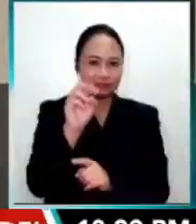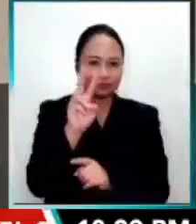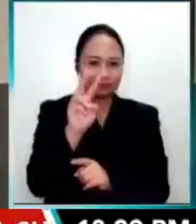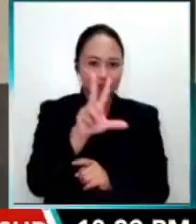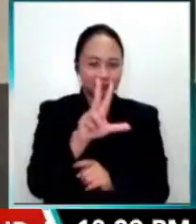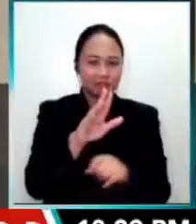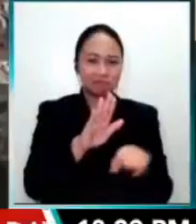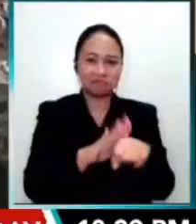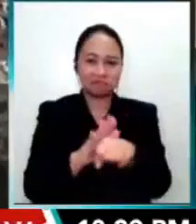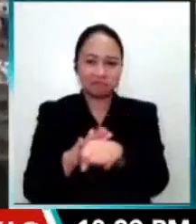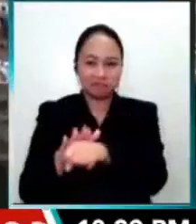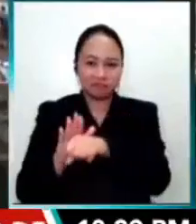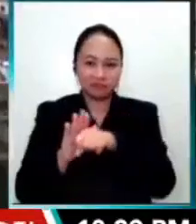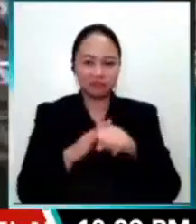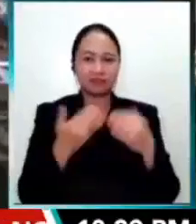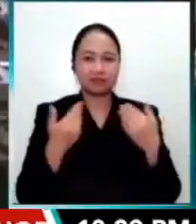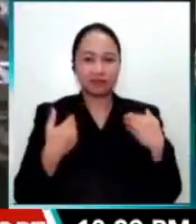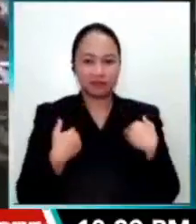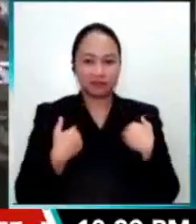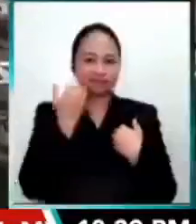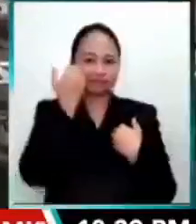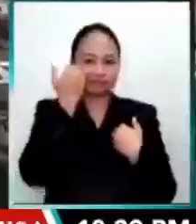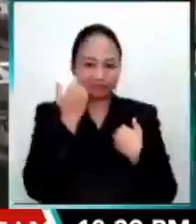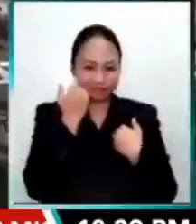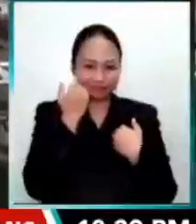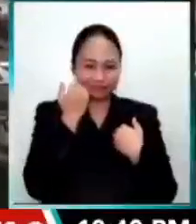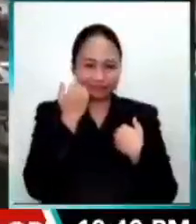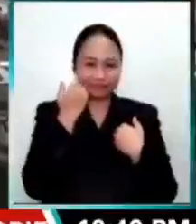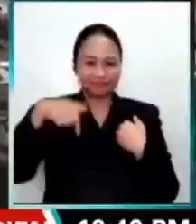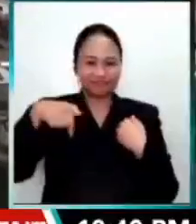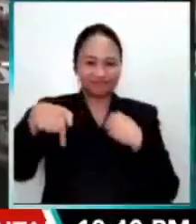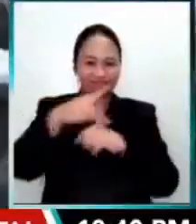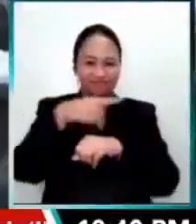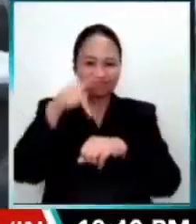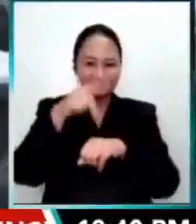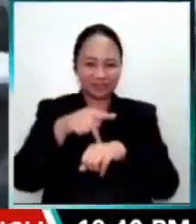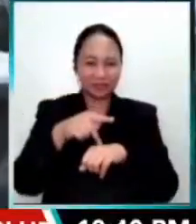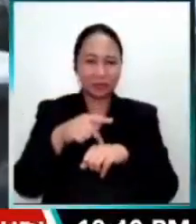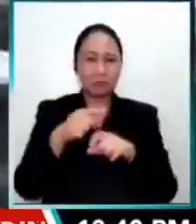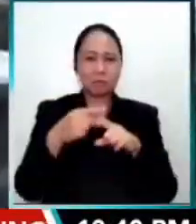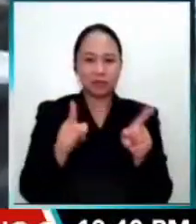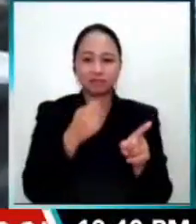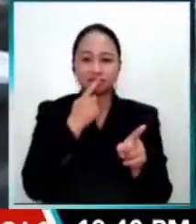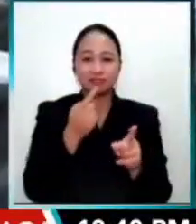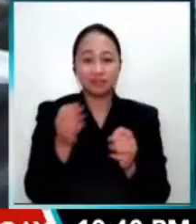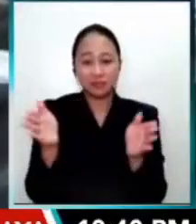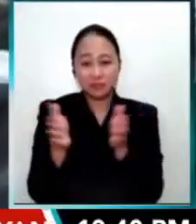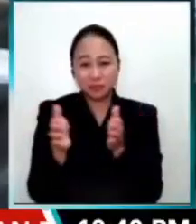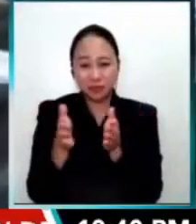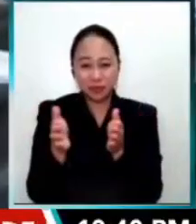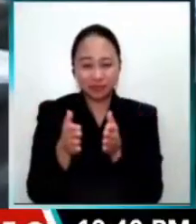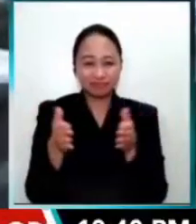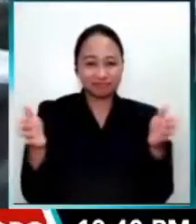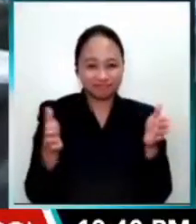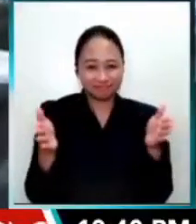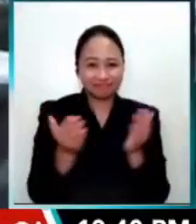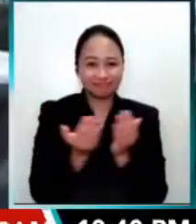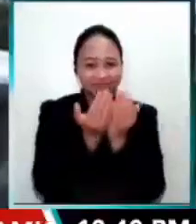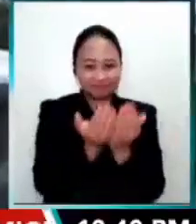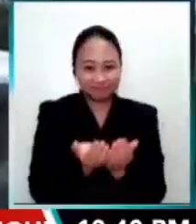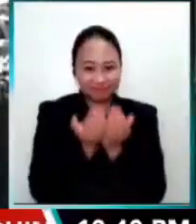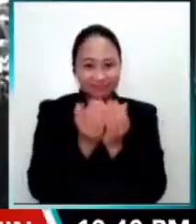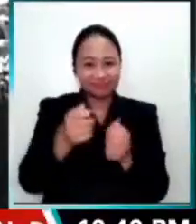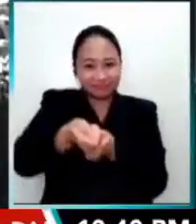kakulangan sa supply ng tamban sa bansa. Pwede rin daw makapangisda ang mga small at medium commercial fishing vessel sa loob ng